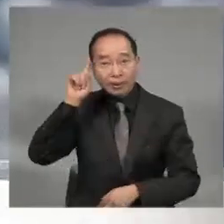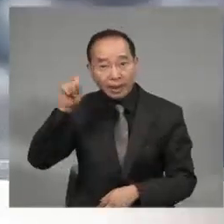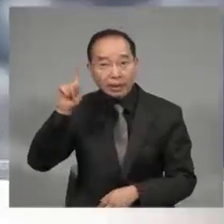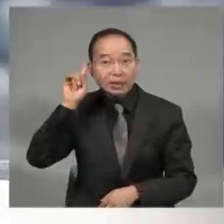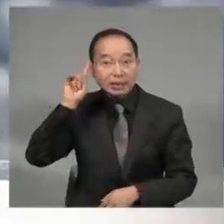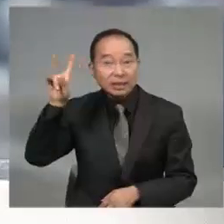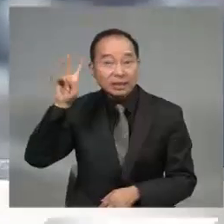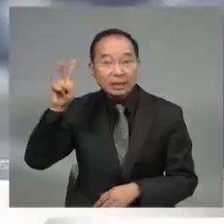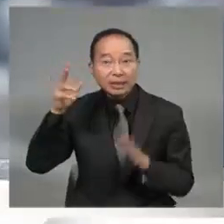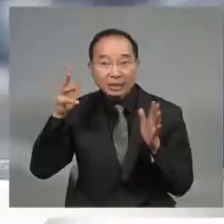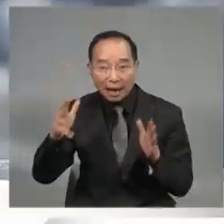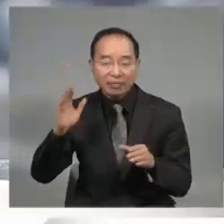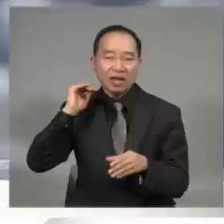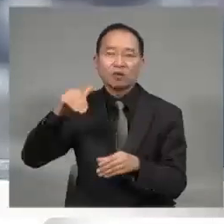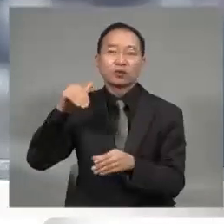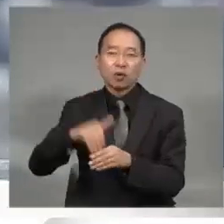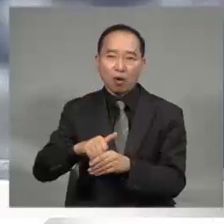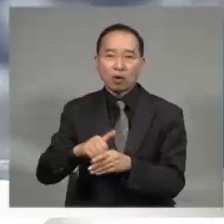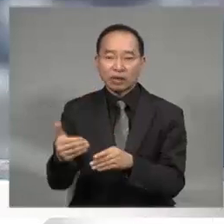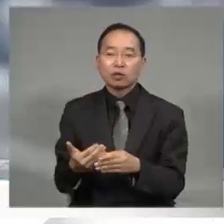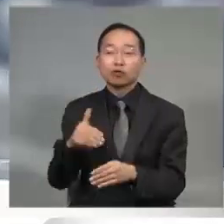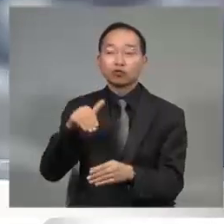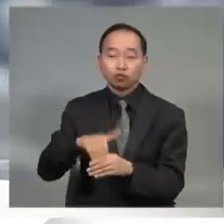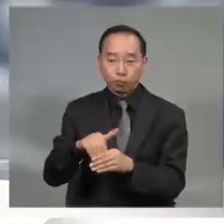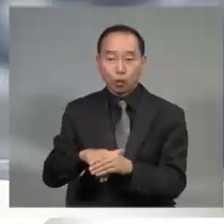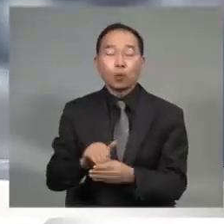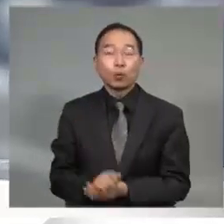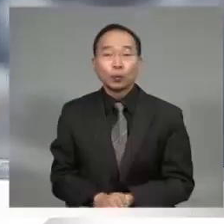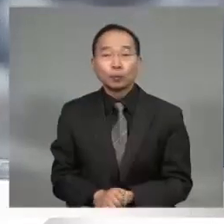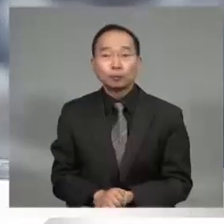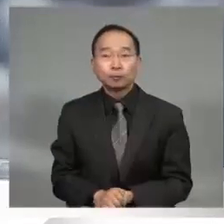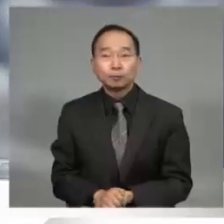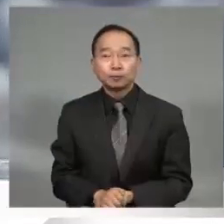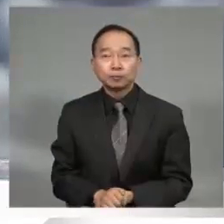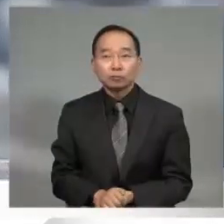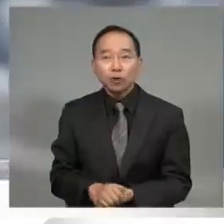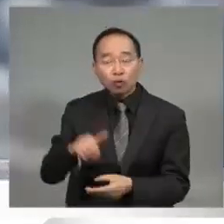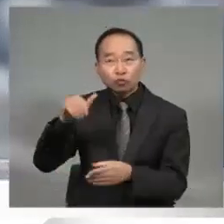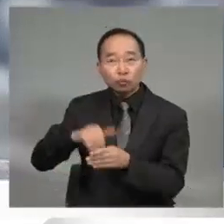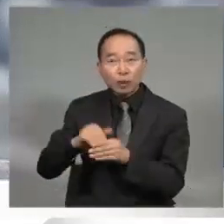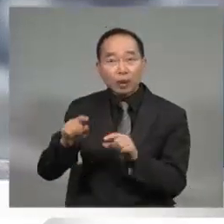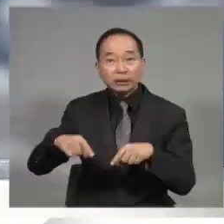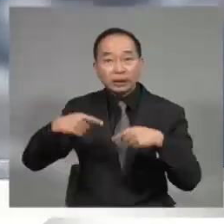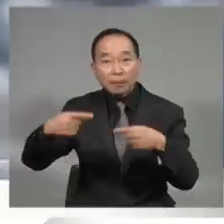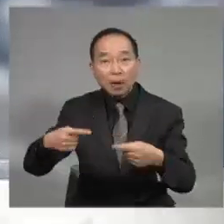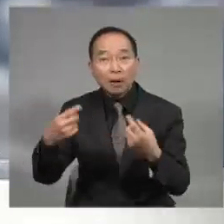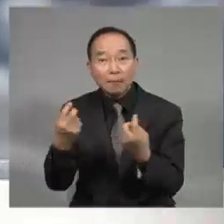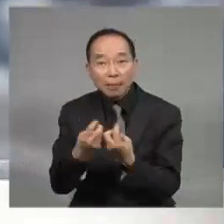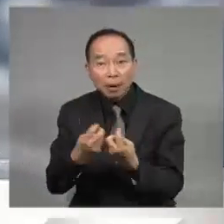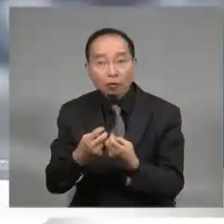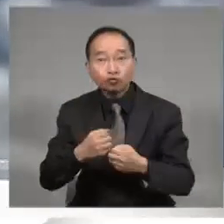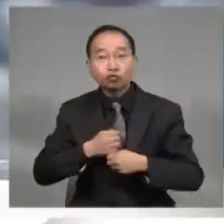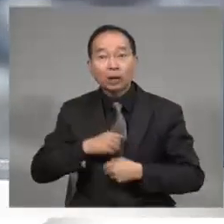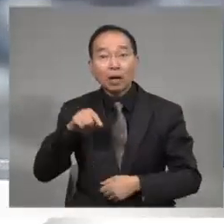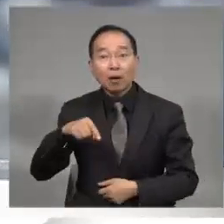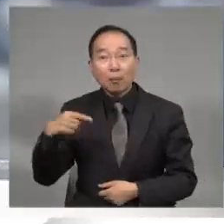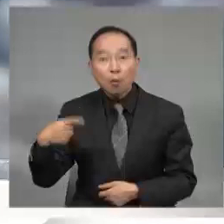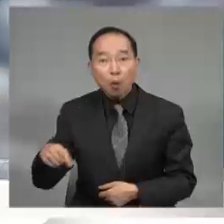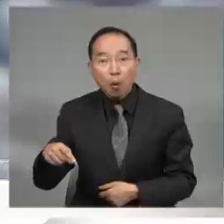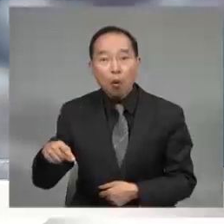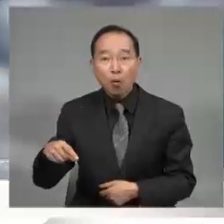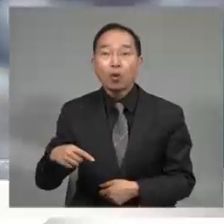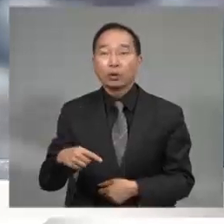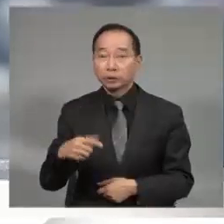실시되는 제20대 대통령 선거 사전투표, 이 사전투표와 투표에 참여하는 방법, 또 주의할 점을 영상으로